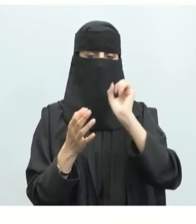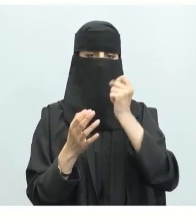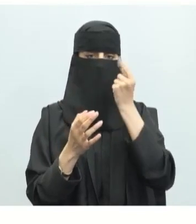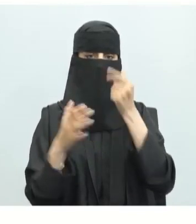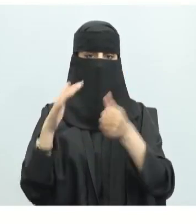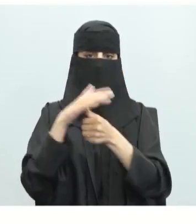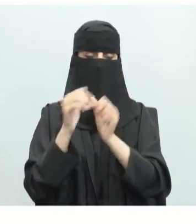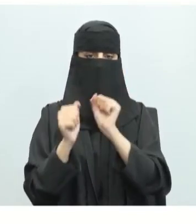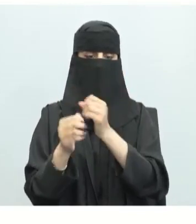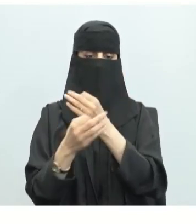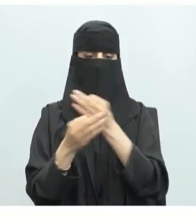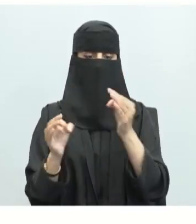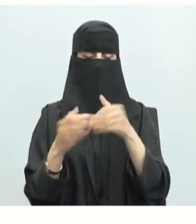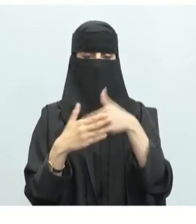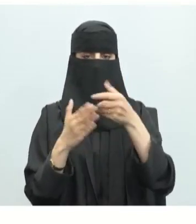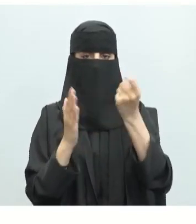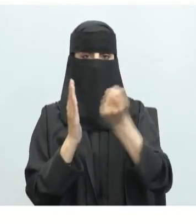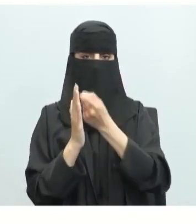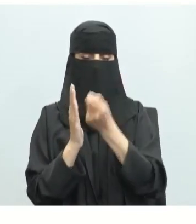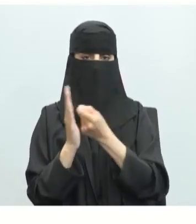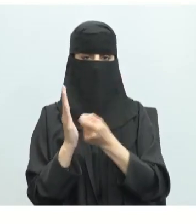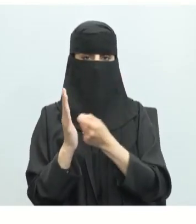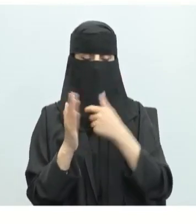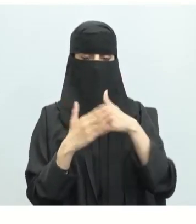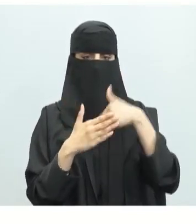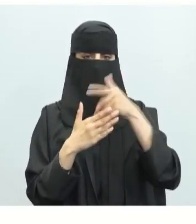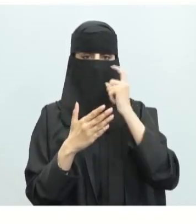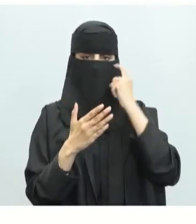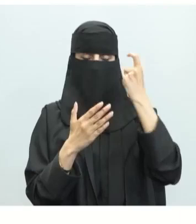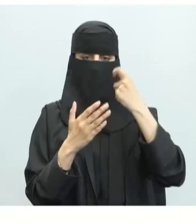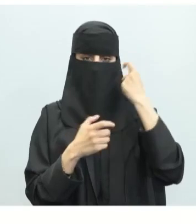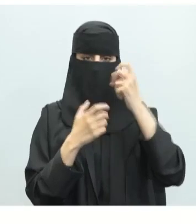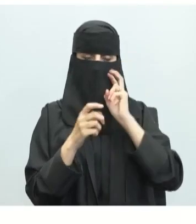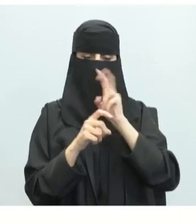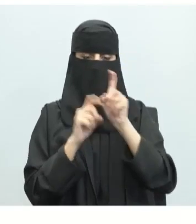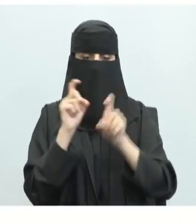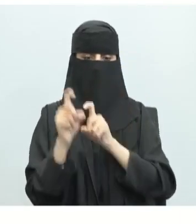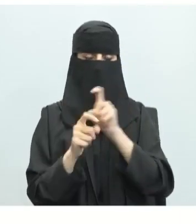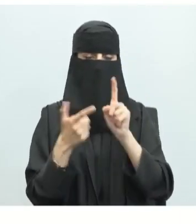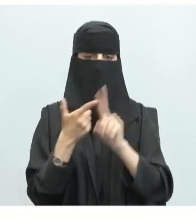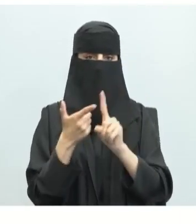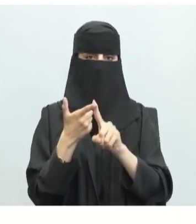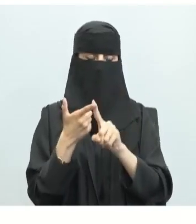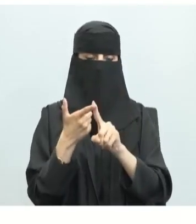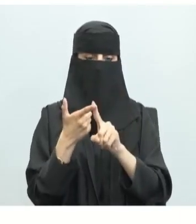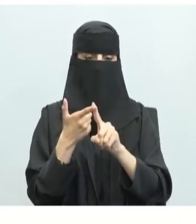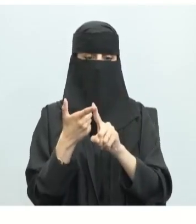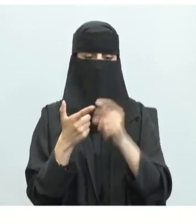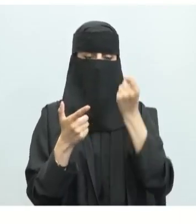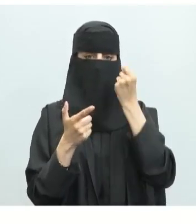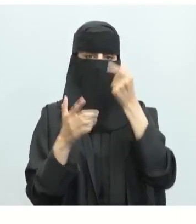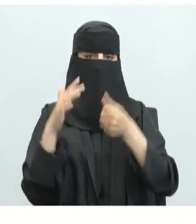الهامش. بعد ذلك أسأل أحول الأفكار الرئيسة للنص إلى سؤال أو